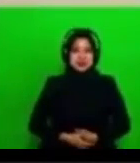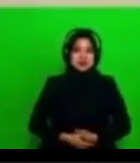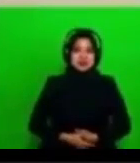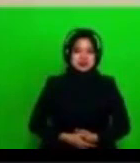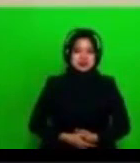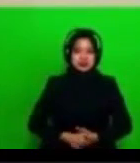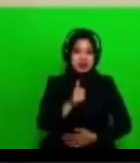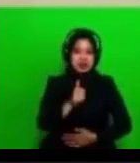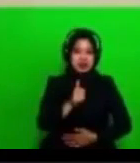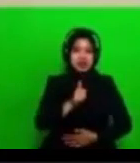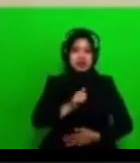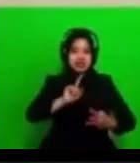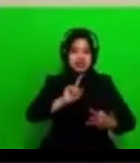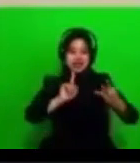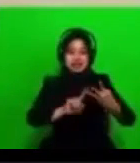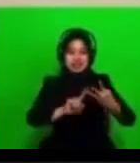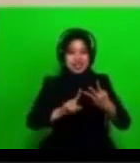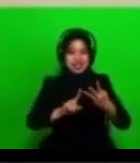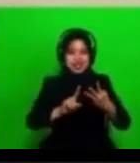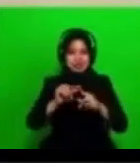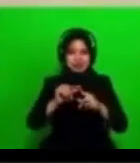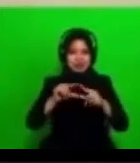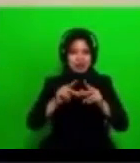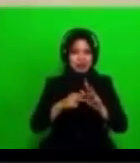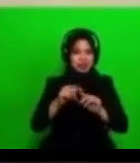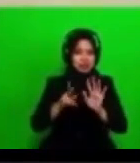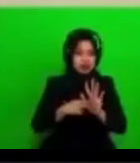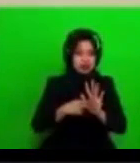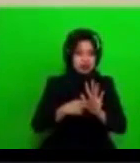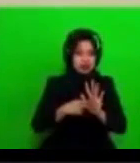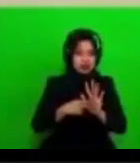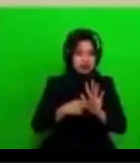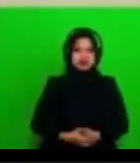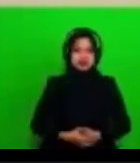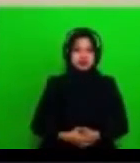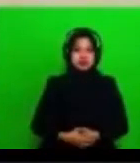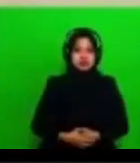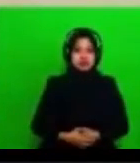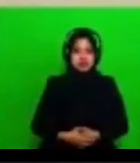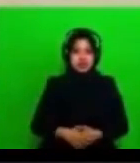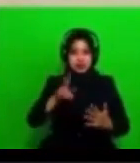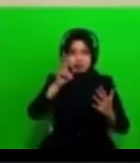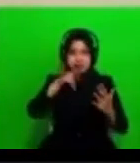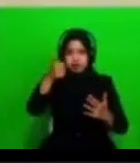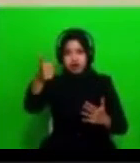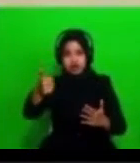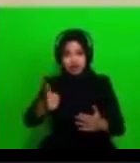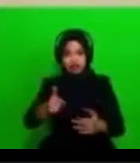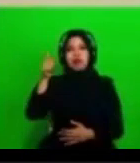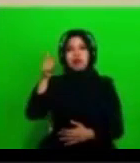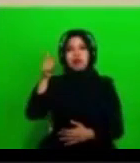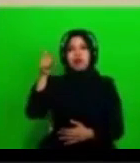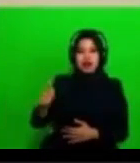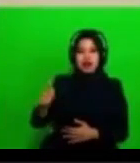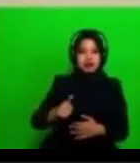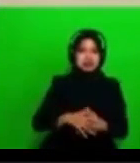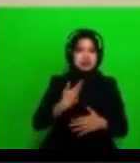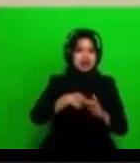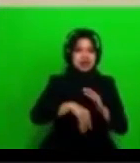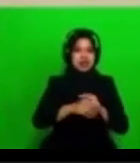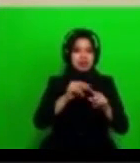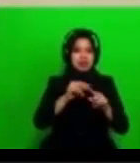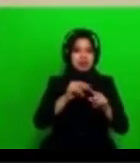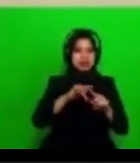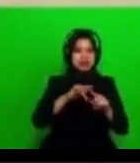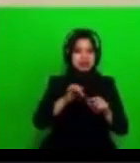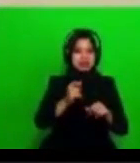pantun. Ya. Baik, kita langsung ke pantun ketiga. Iya, ini silakan. Dia. Aku bacakan boleh? Iya, boleh. Pergi ke